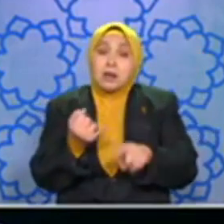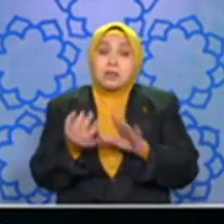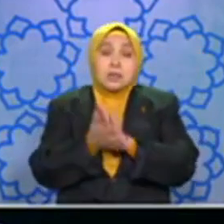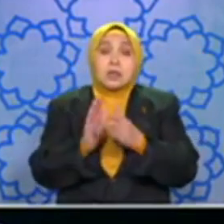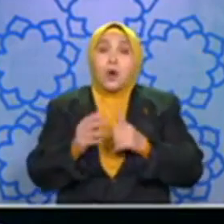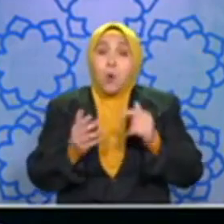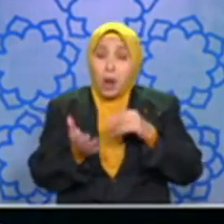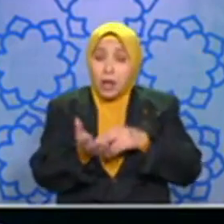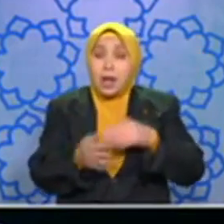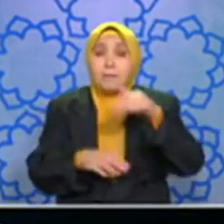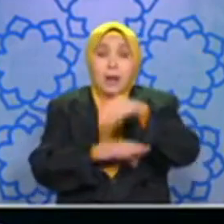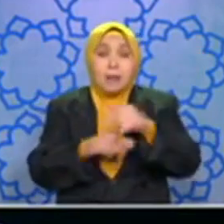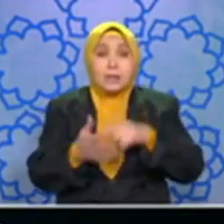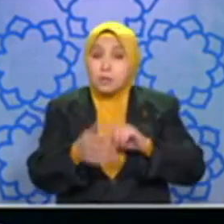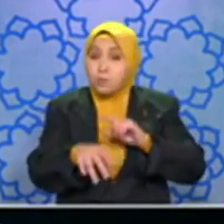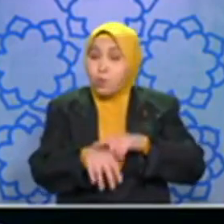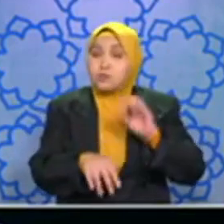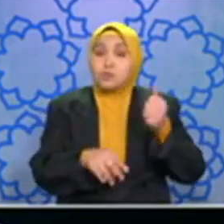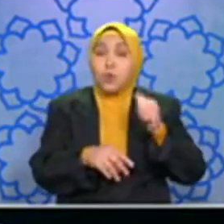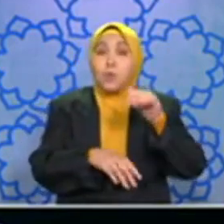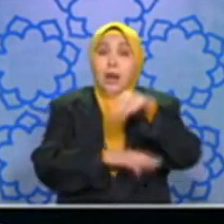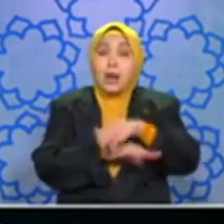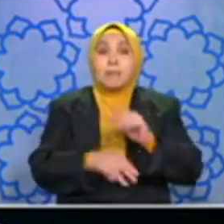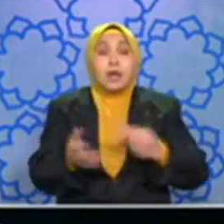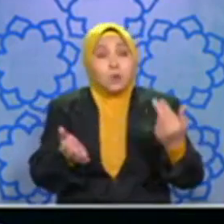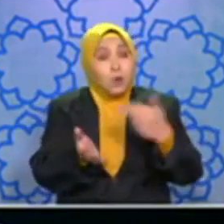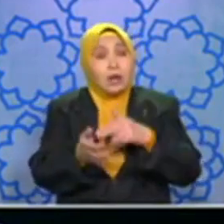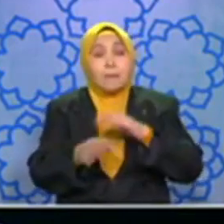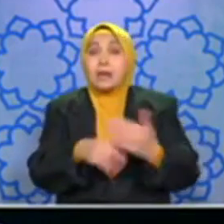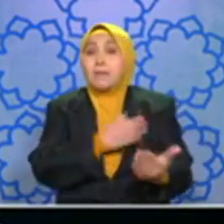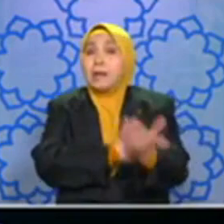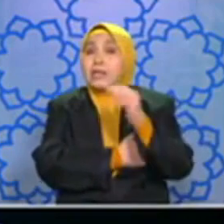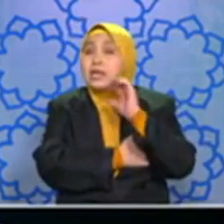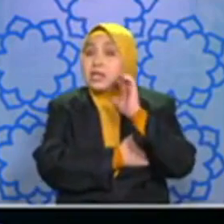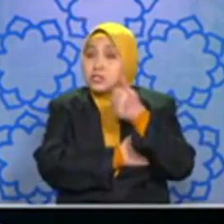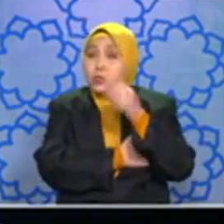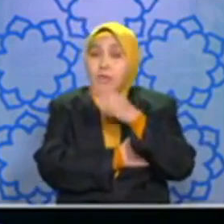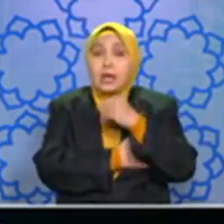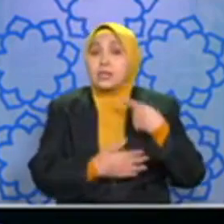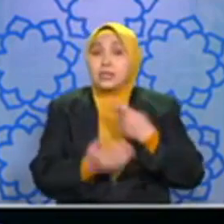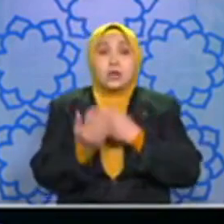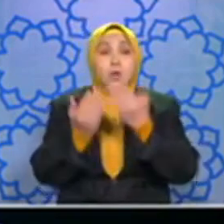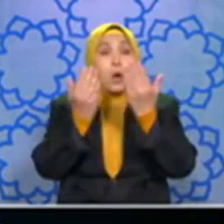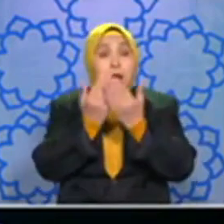ini jam 10 malam dan juga ulangan pada pagi esok, dan